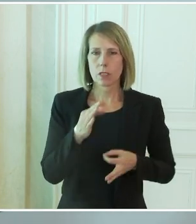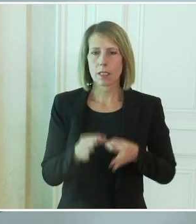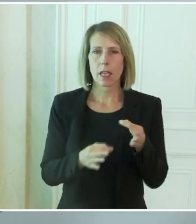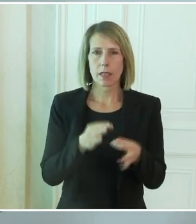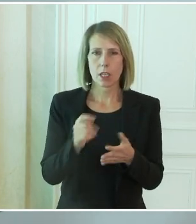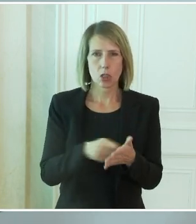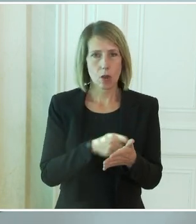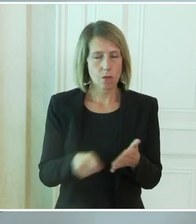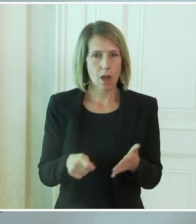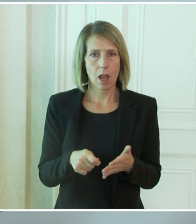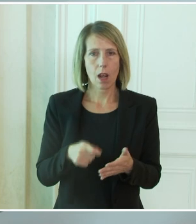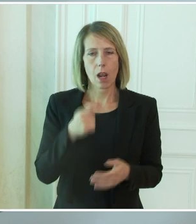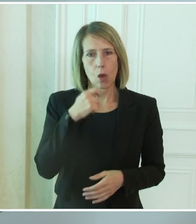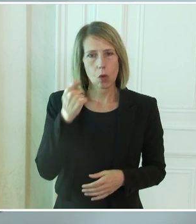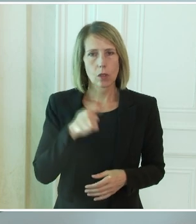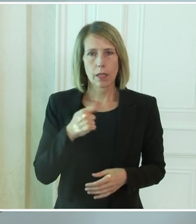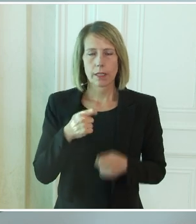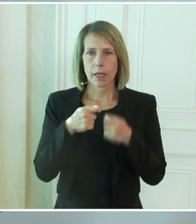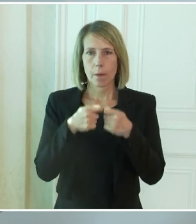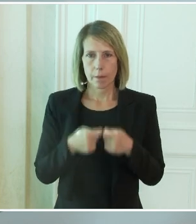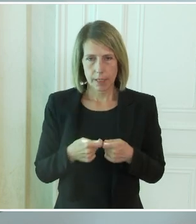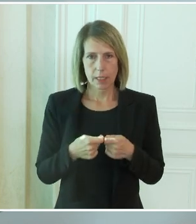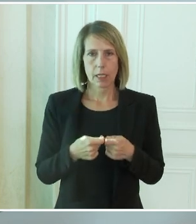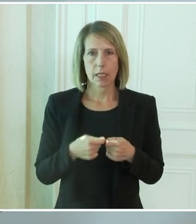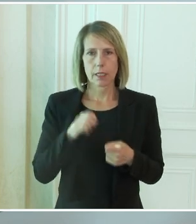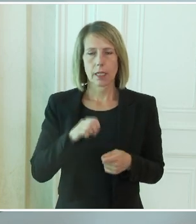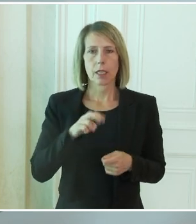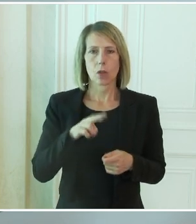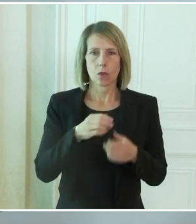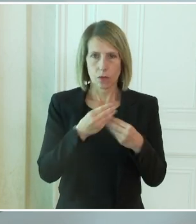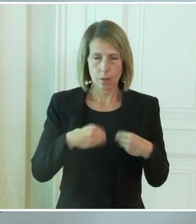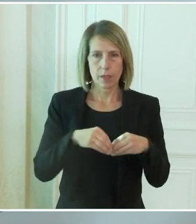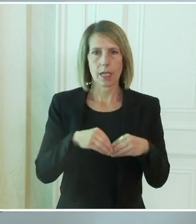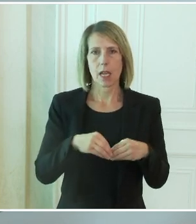der Ukraine als Mitglied der europäischen Familie